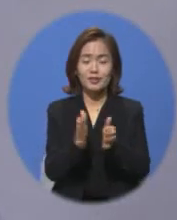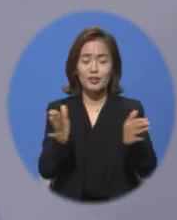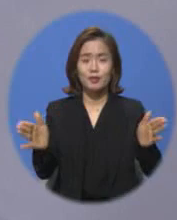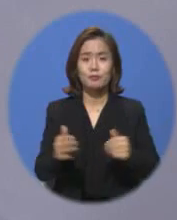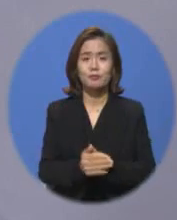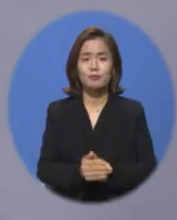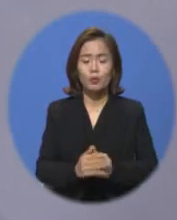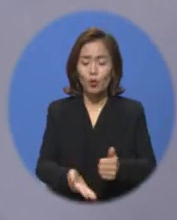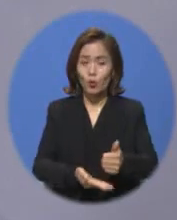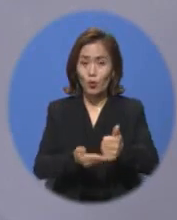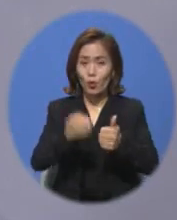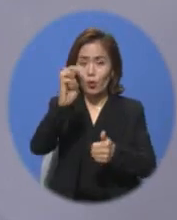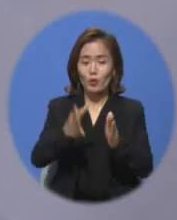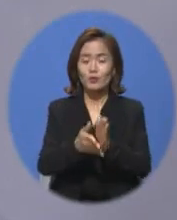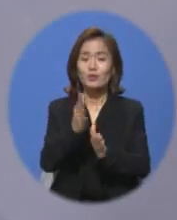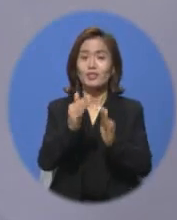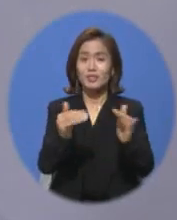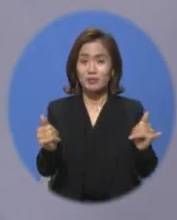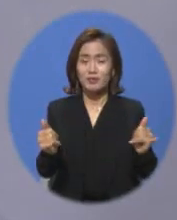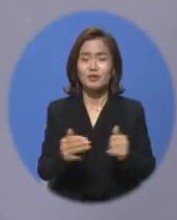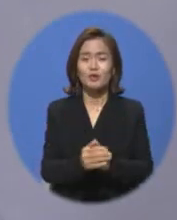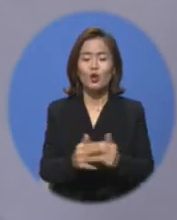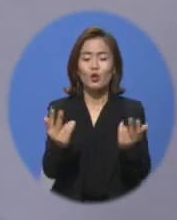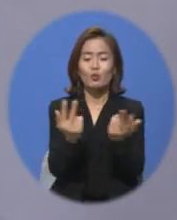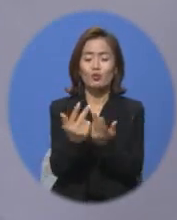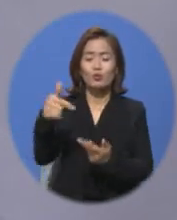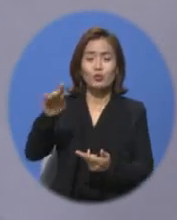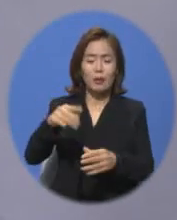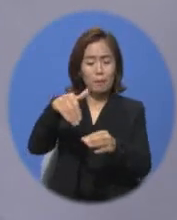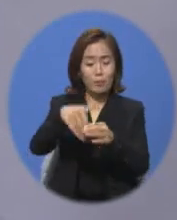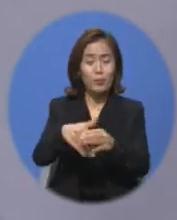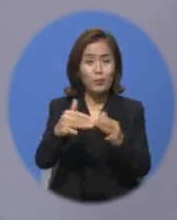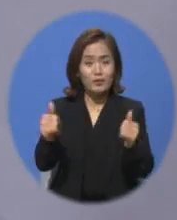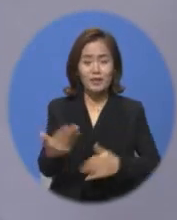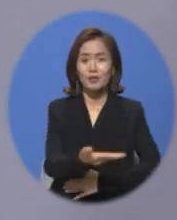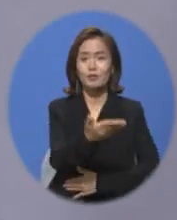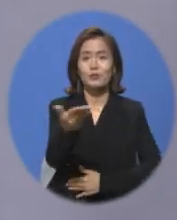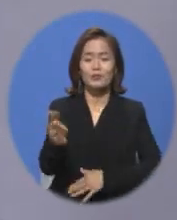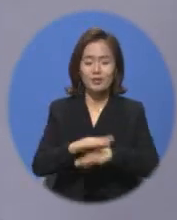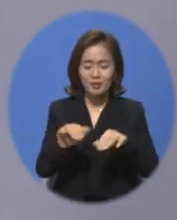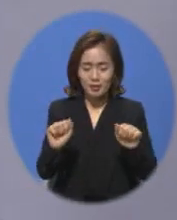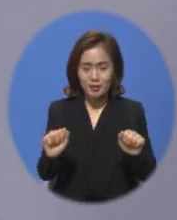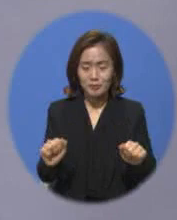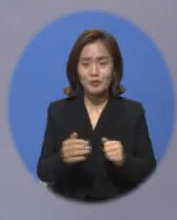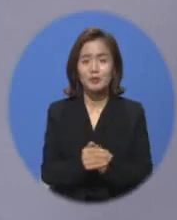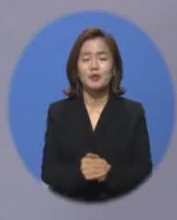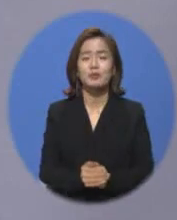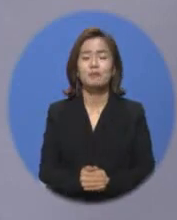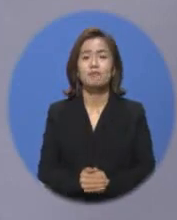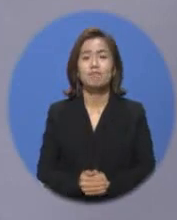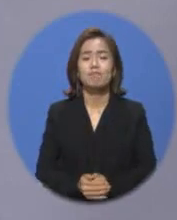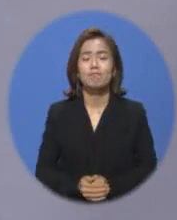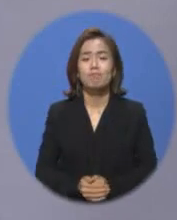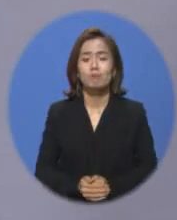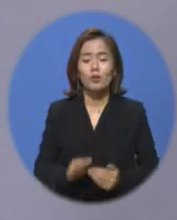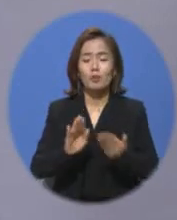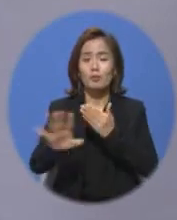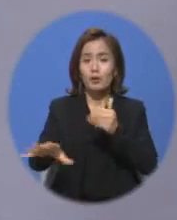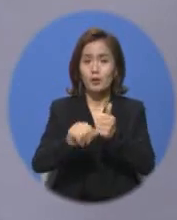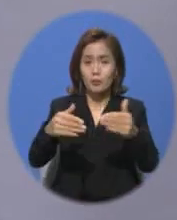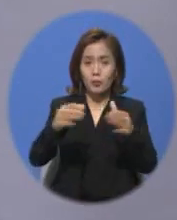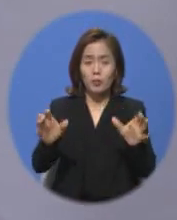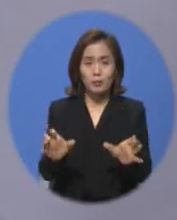존경하는광주시민여러분,그리고 북구갭유권자여러분,안녕하세요?저는미래통합당